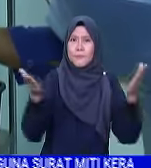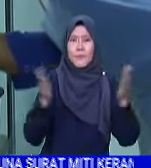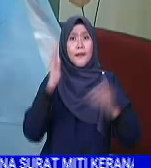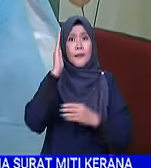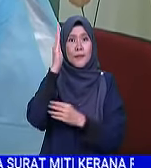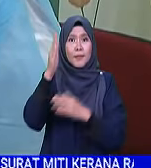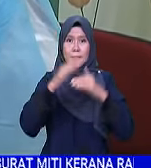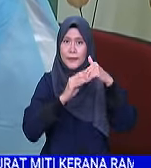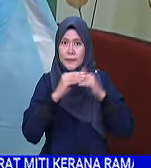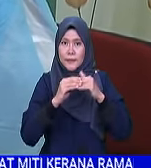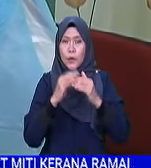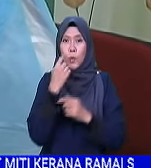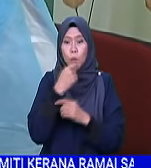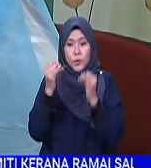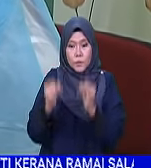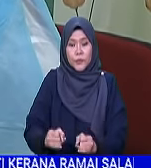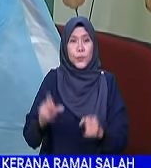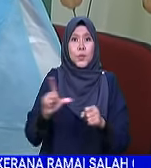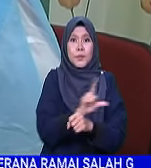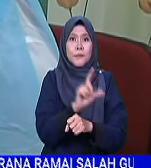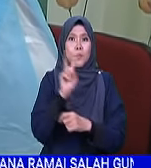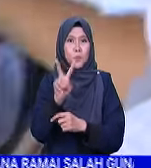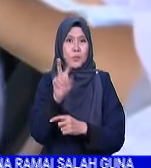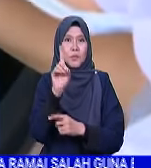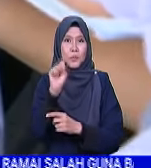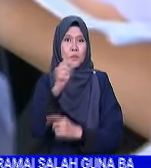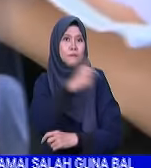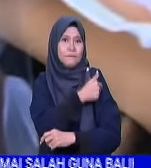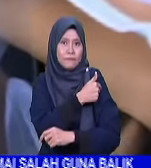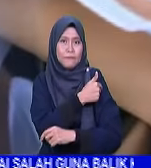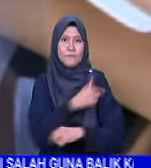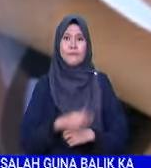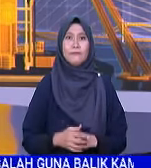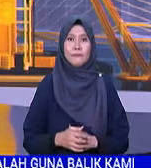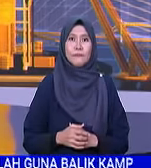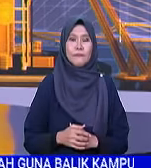memberi kelonggaran kepada individu yang telah lengkap dua dos vaksin.